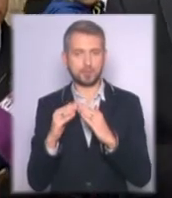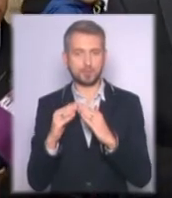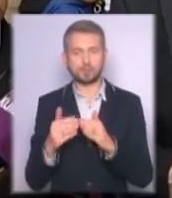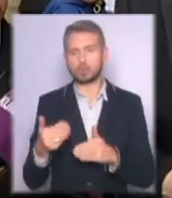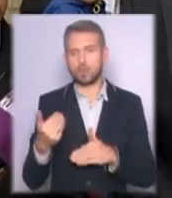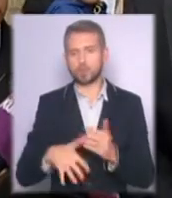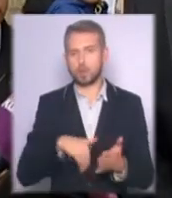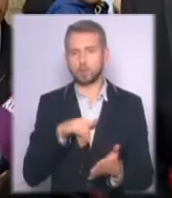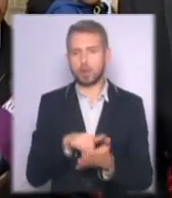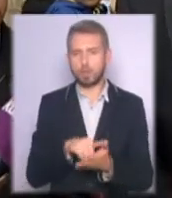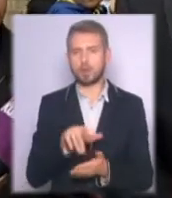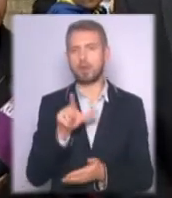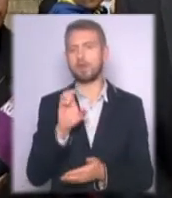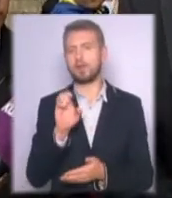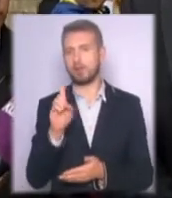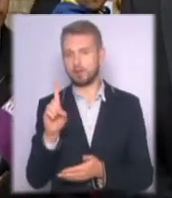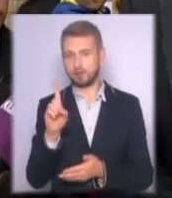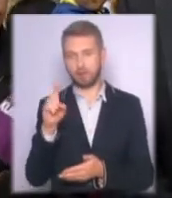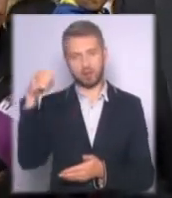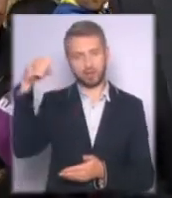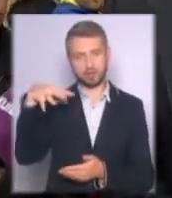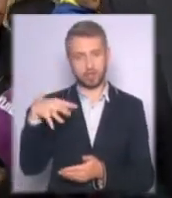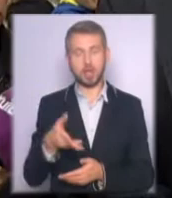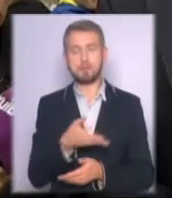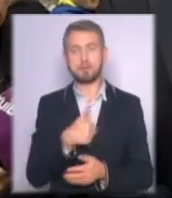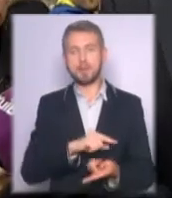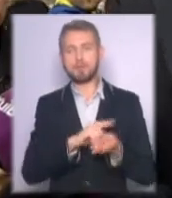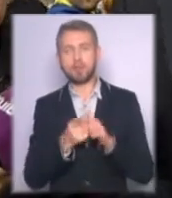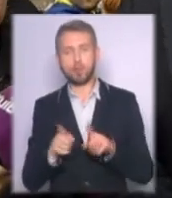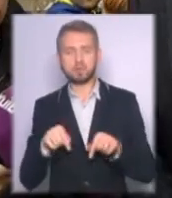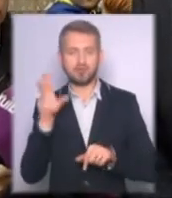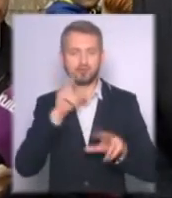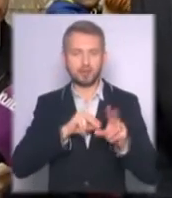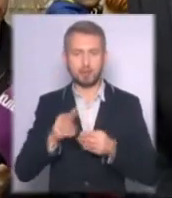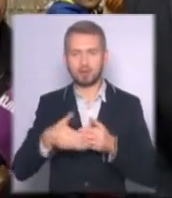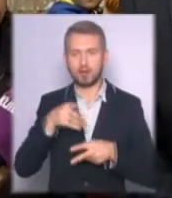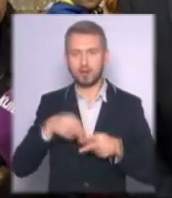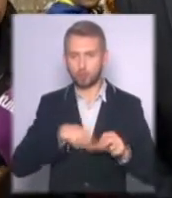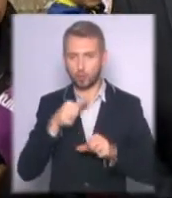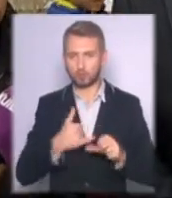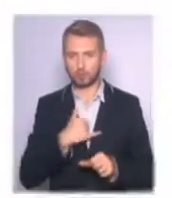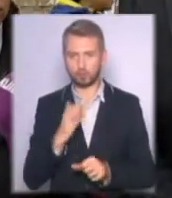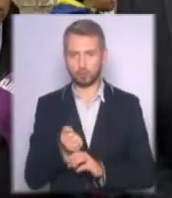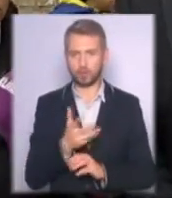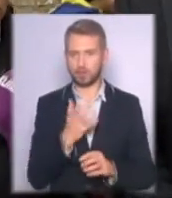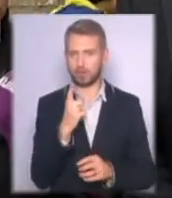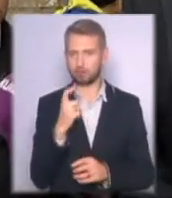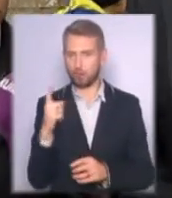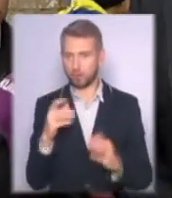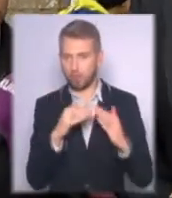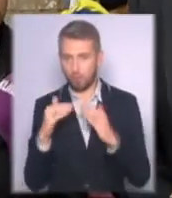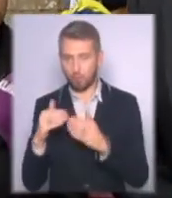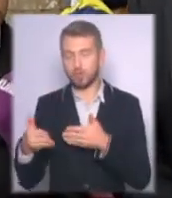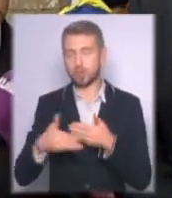уже установлено LED-освещение. Мы переходим также, надеемся, что к концу года у нас будет несколько сот домов. В ближайшем будущем